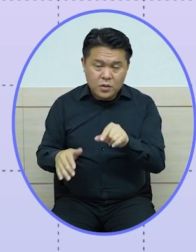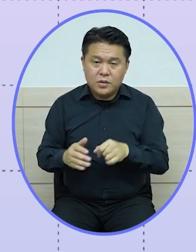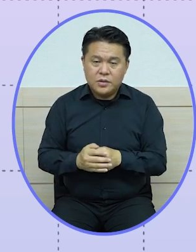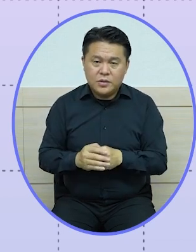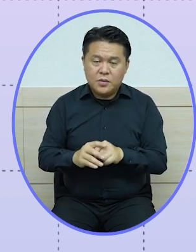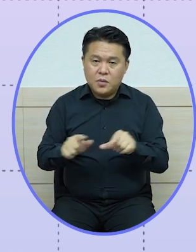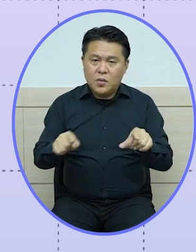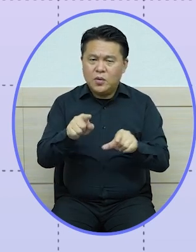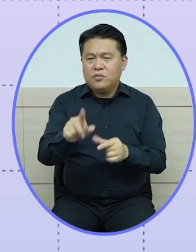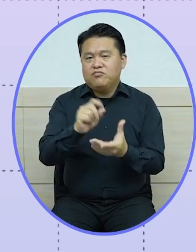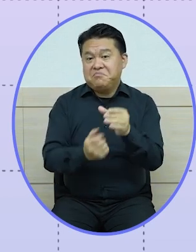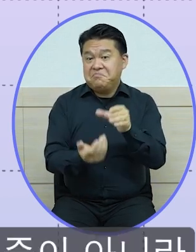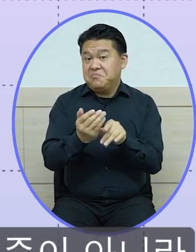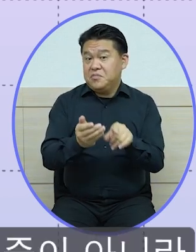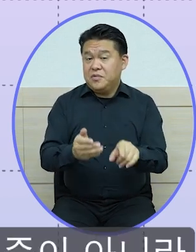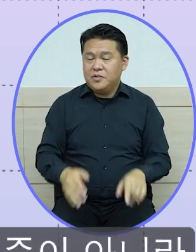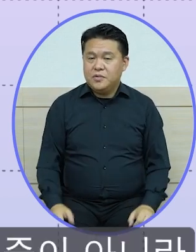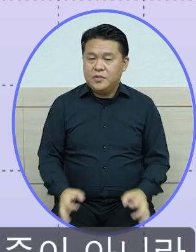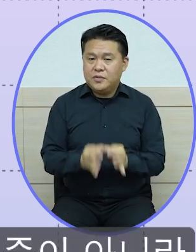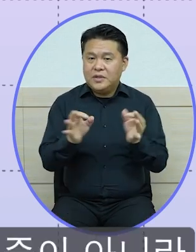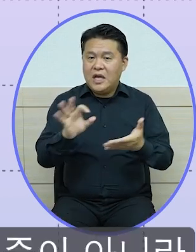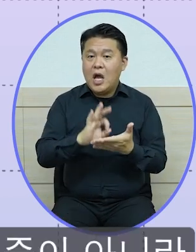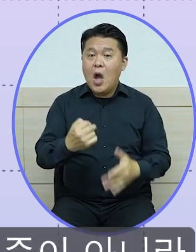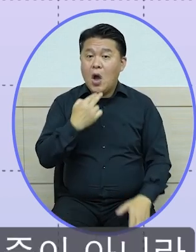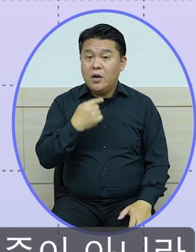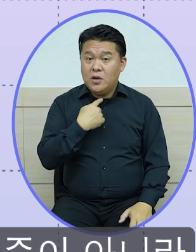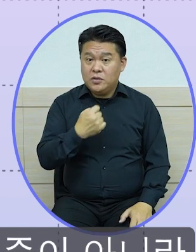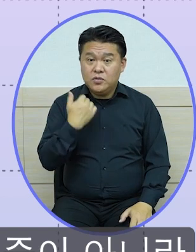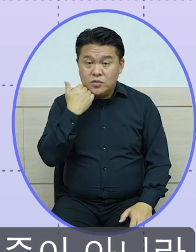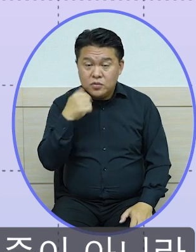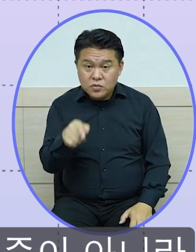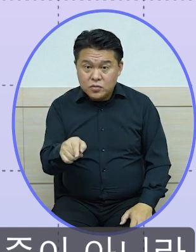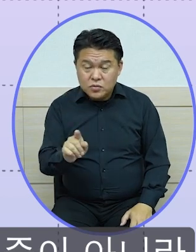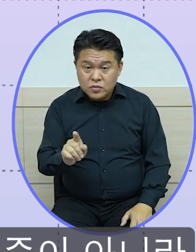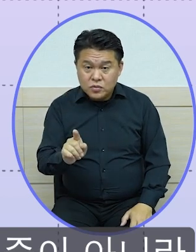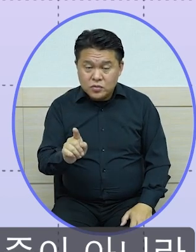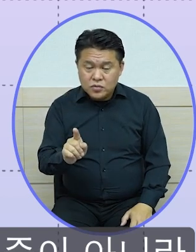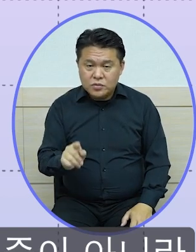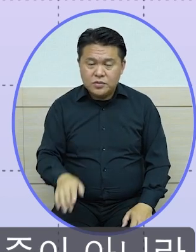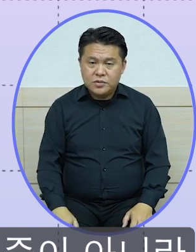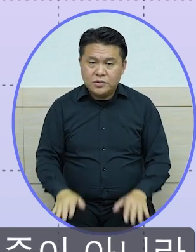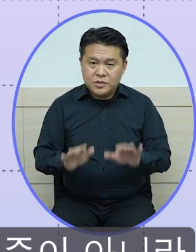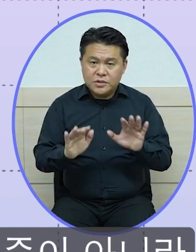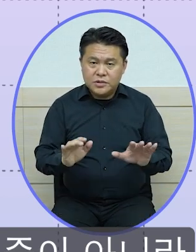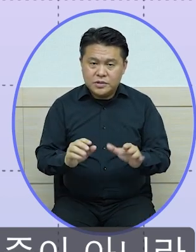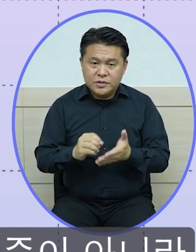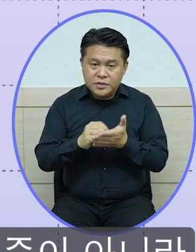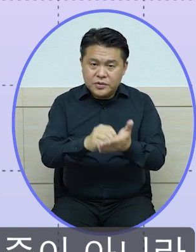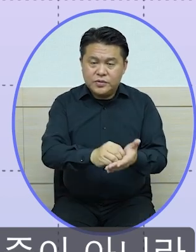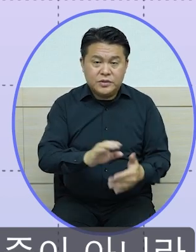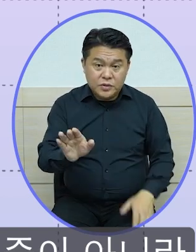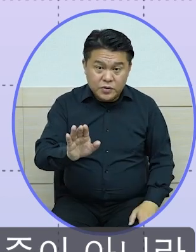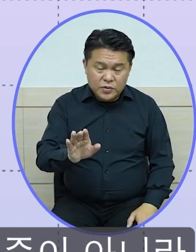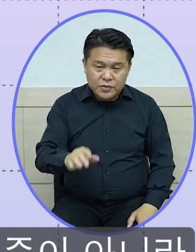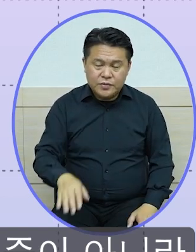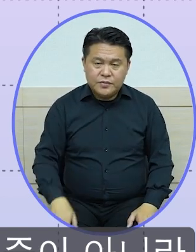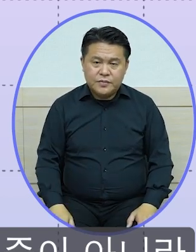보통 발생하시거든요. 이제 장기간 미사용자로 해가지고 시스템을 로그인하는 기준이 아니라